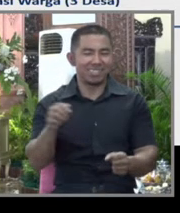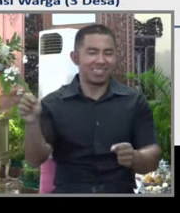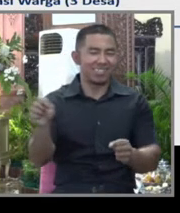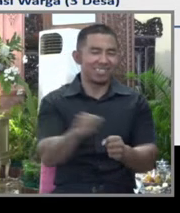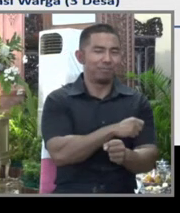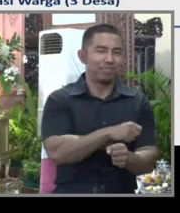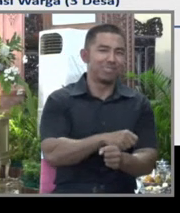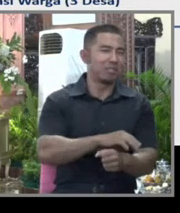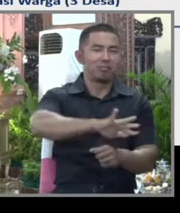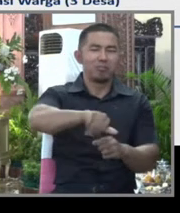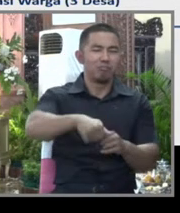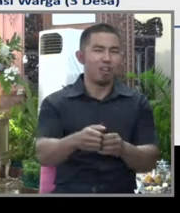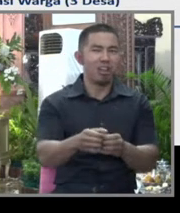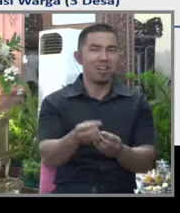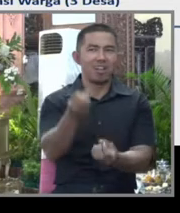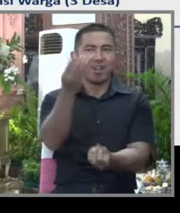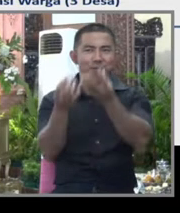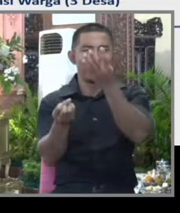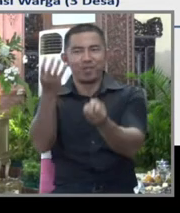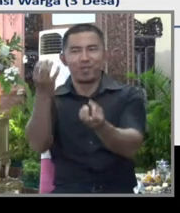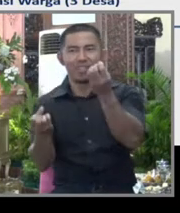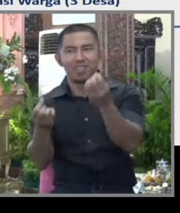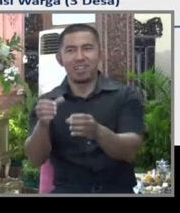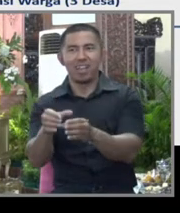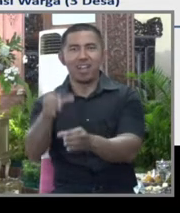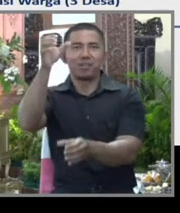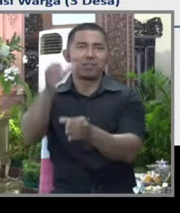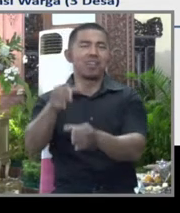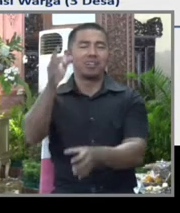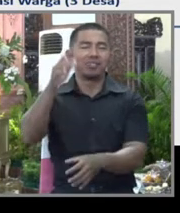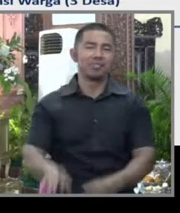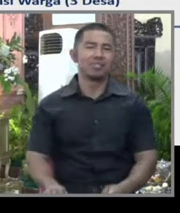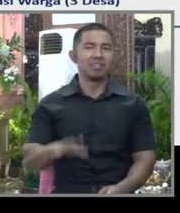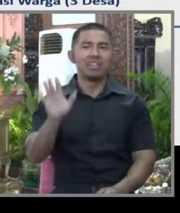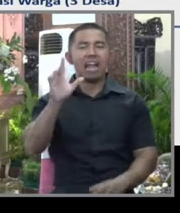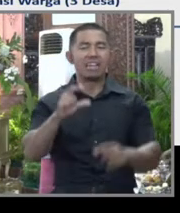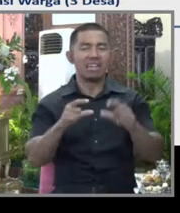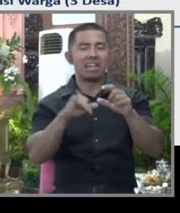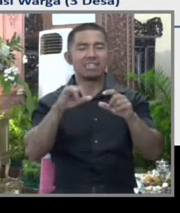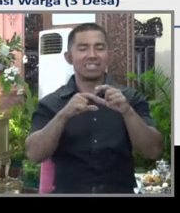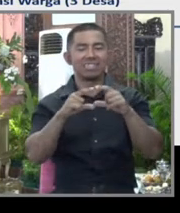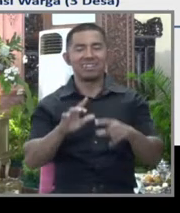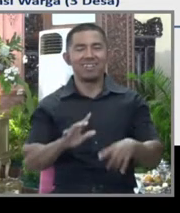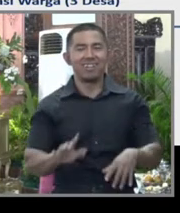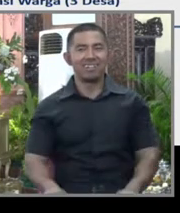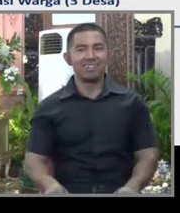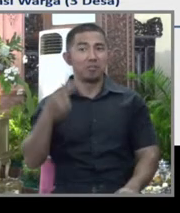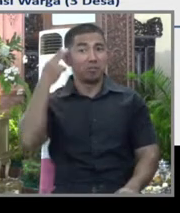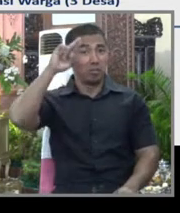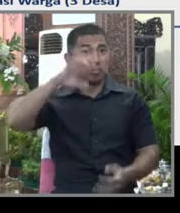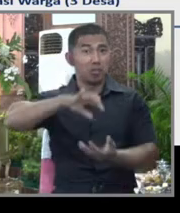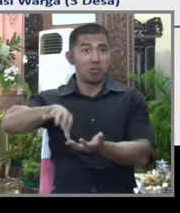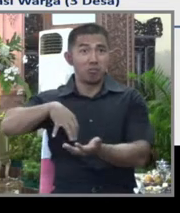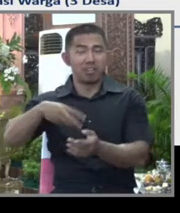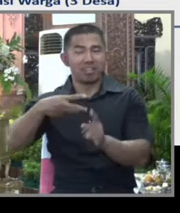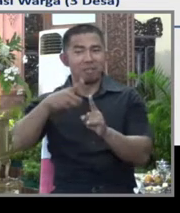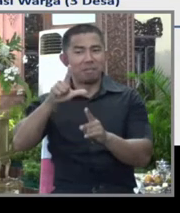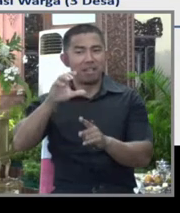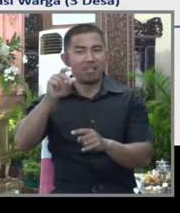Semua kayu dijual gelondongan semua keluar Blora tanpa sisa sedikit pun, tanpa warga Blora bisa menikmati